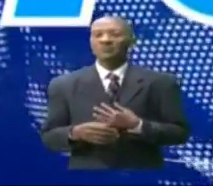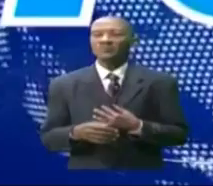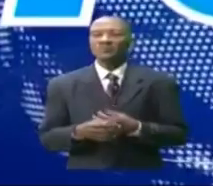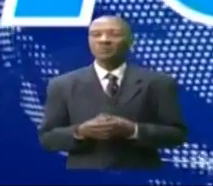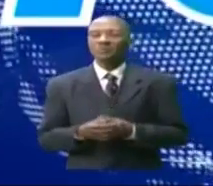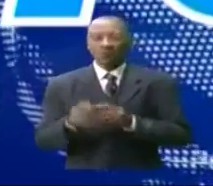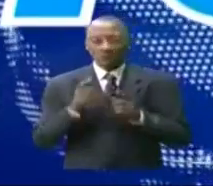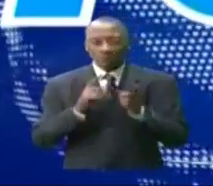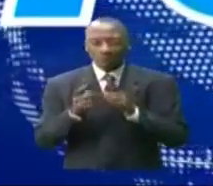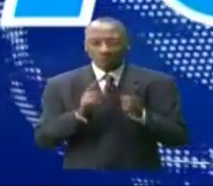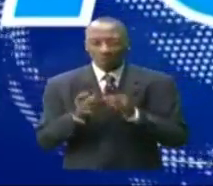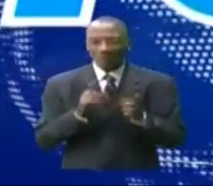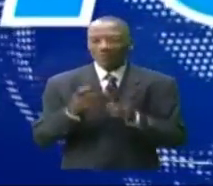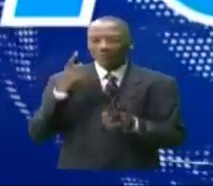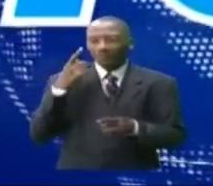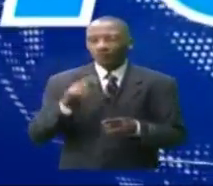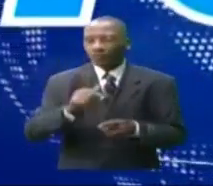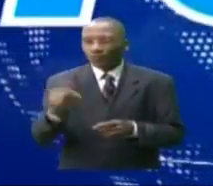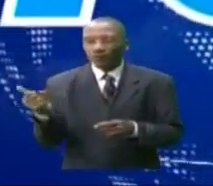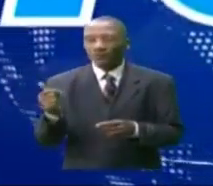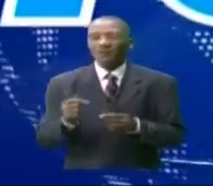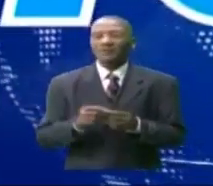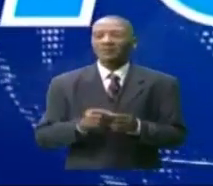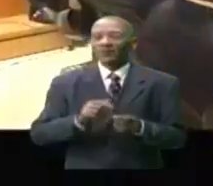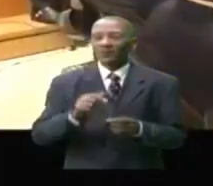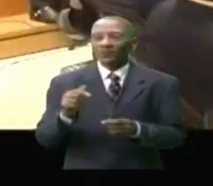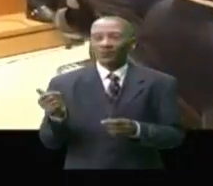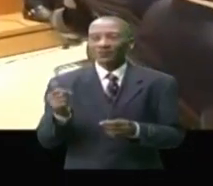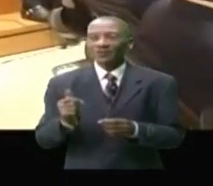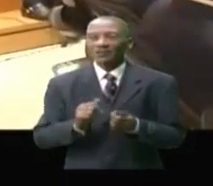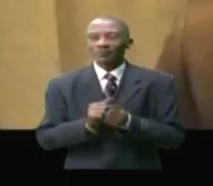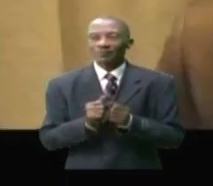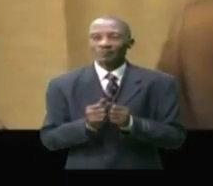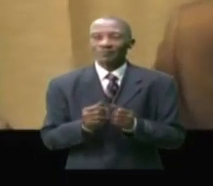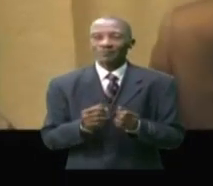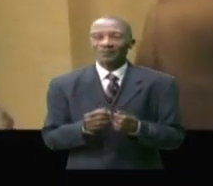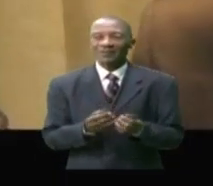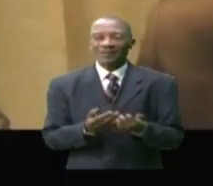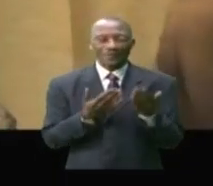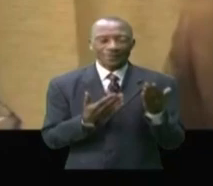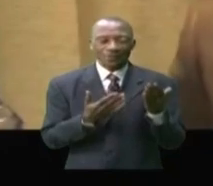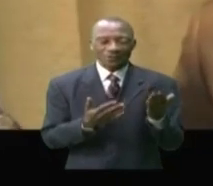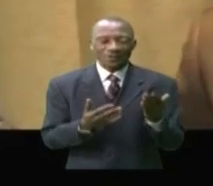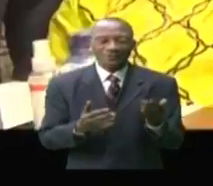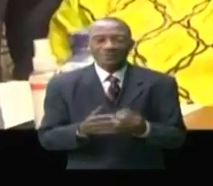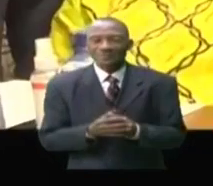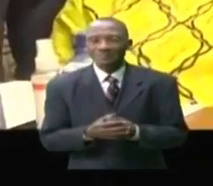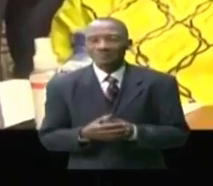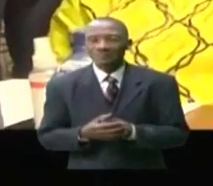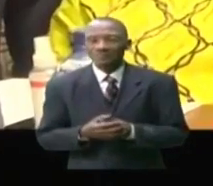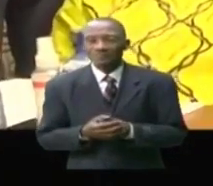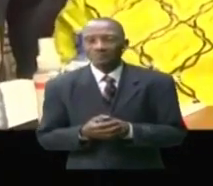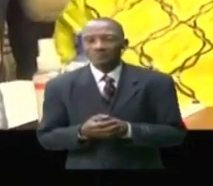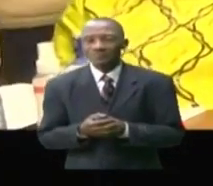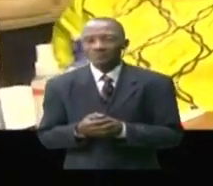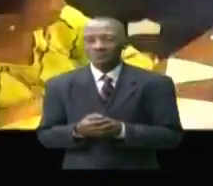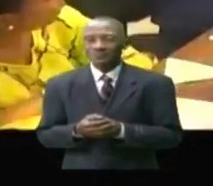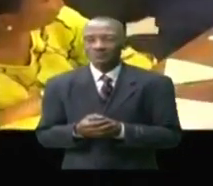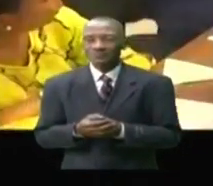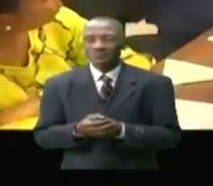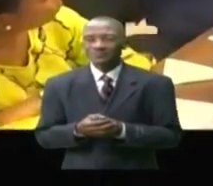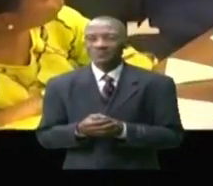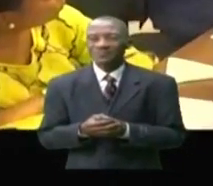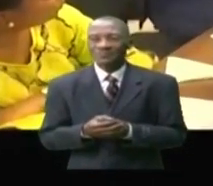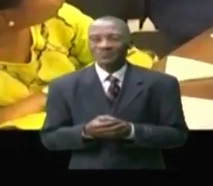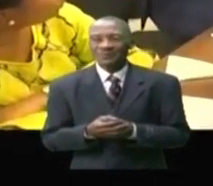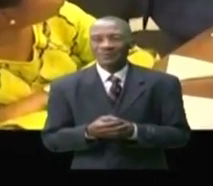Kalenga, a pris ses fonctions ce lundi. En présence du représentant de la ministre du portefeuille, du comité de gestion et du personnel de